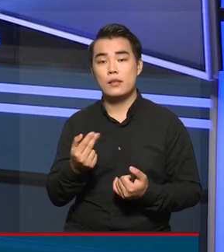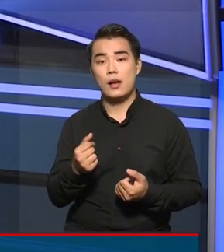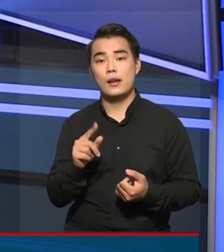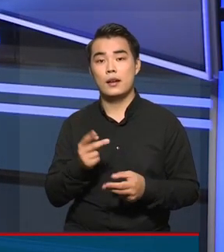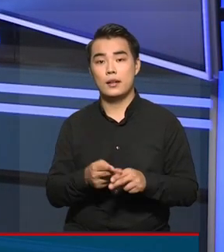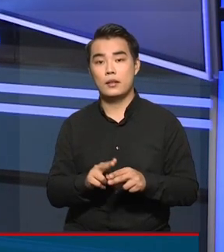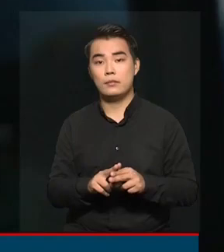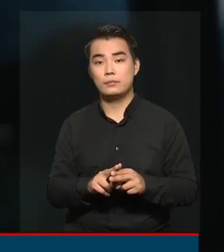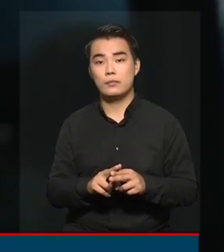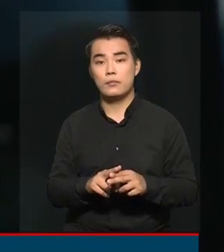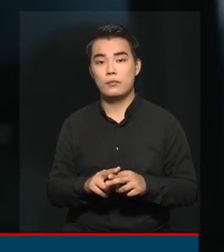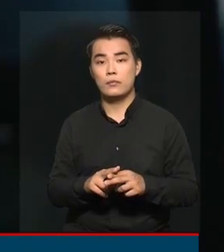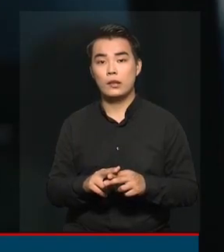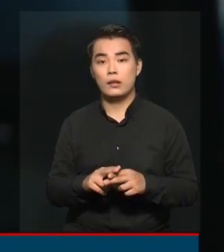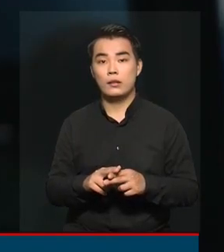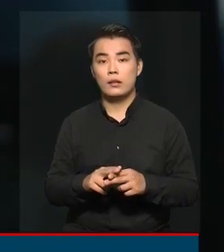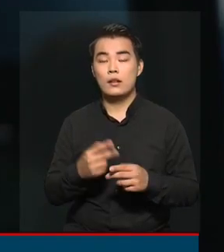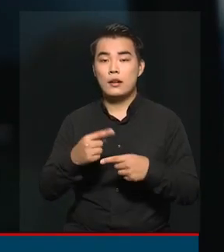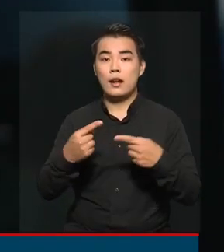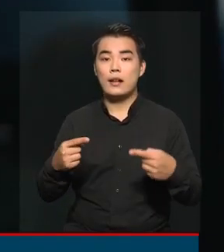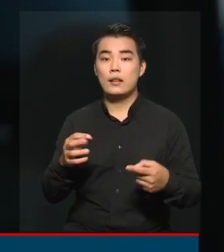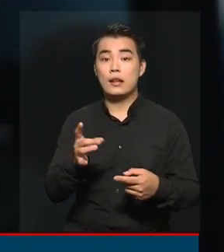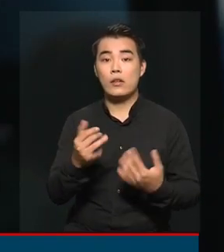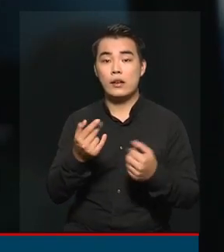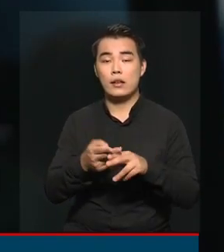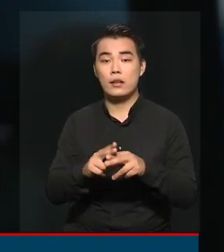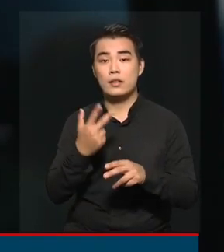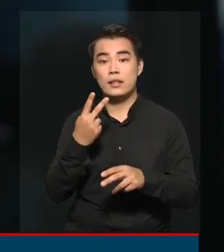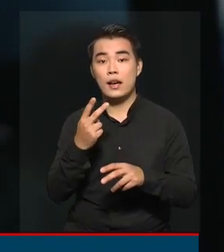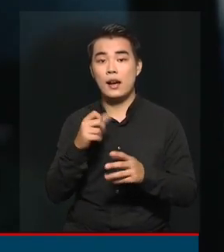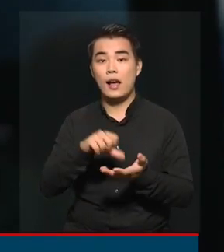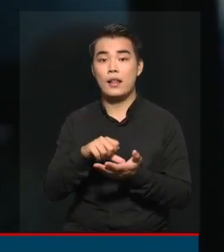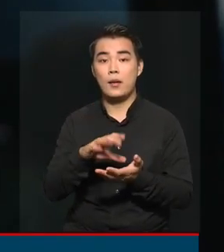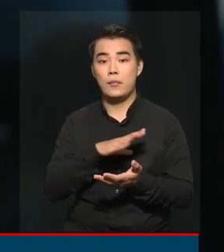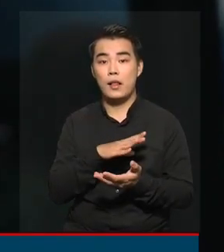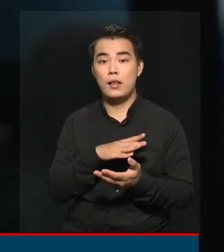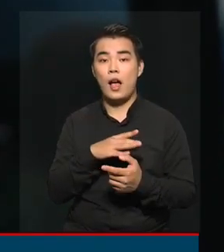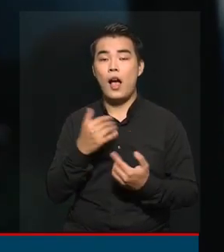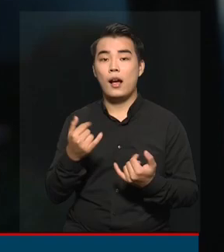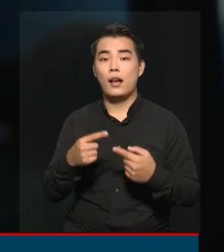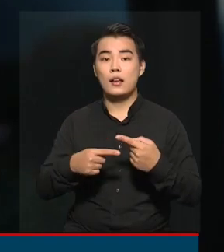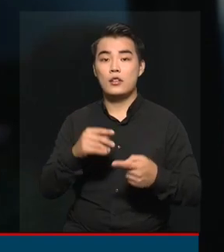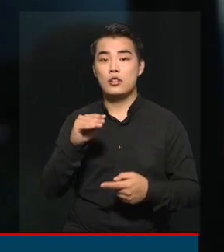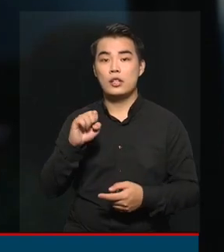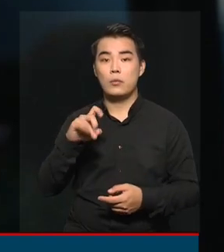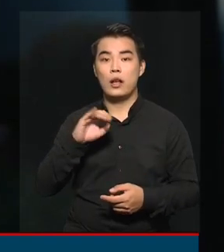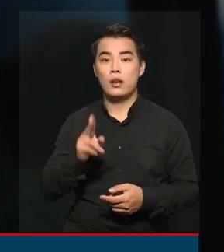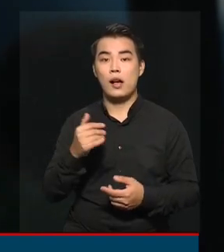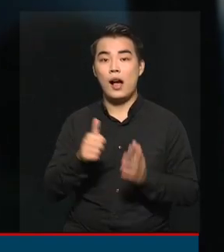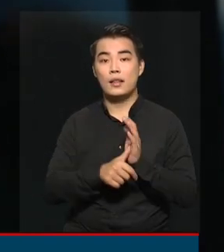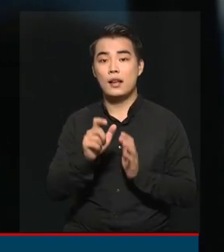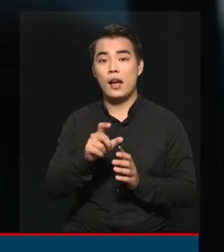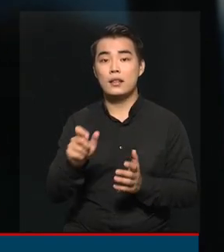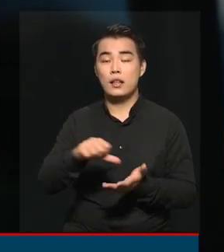ол кейбір аудандарда мысалы екі ғана кандидат болған. Ал мысалы Кербұлақ ауданында 6 кандидат. Яғни